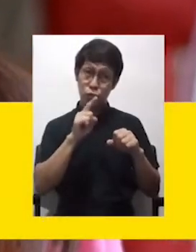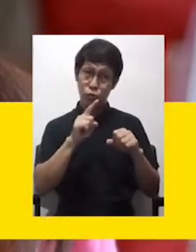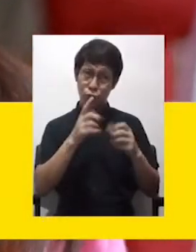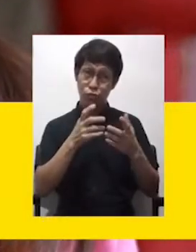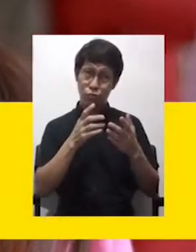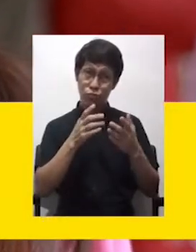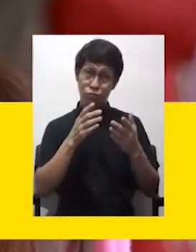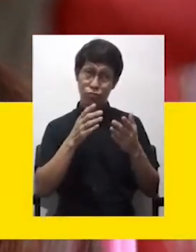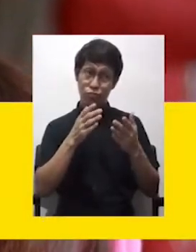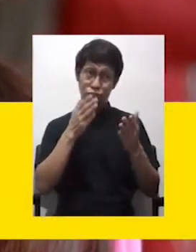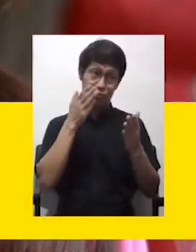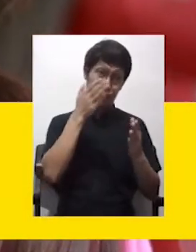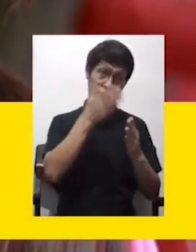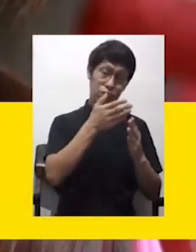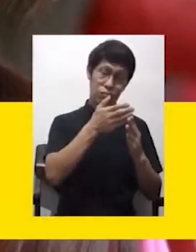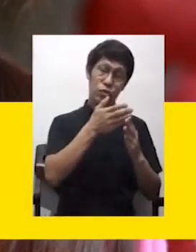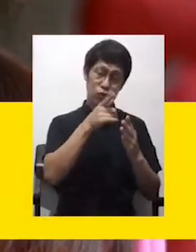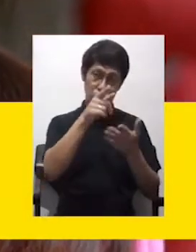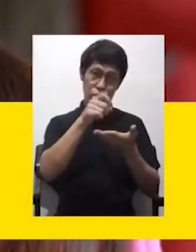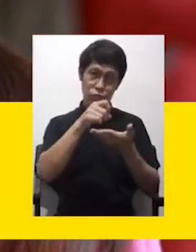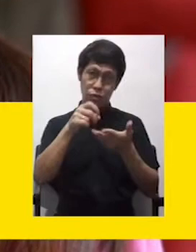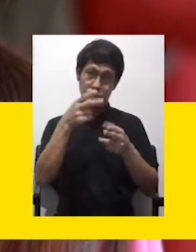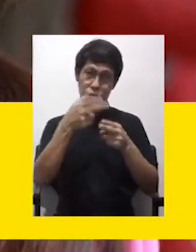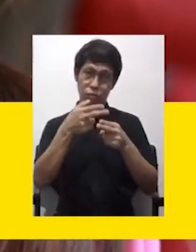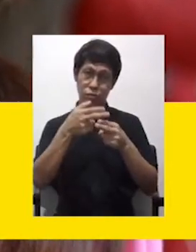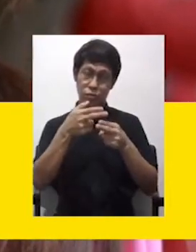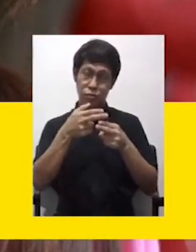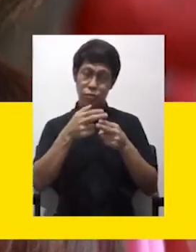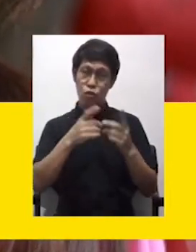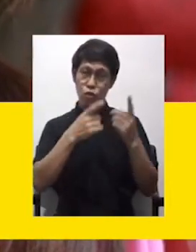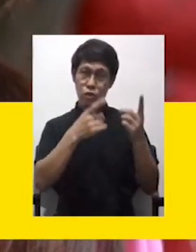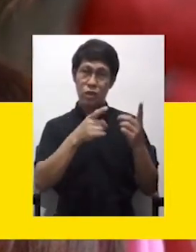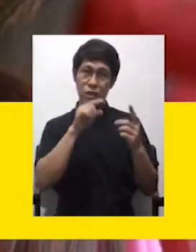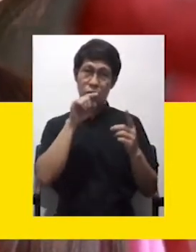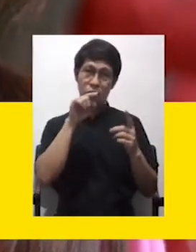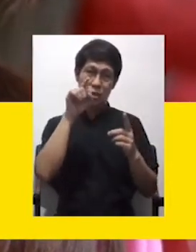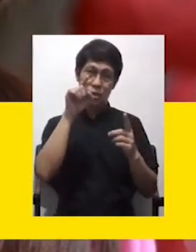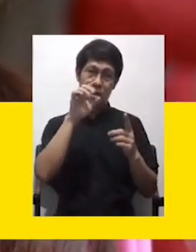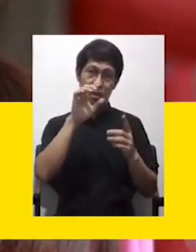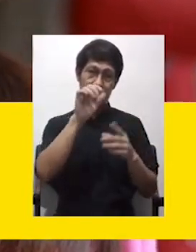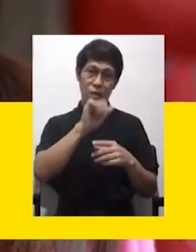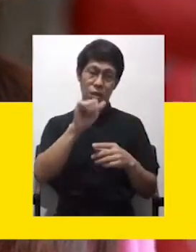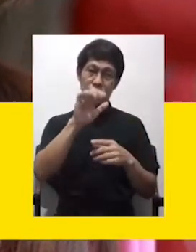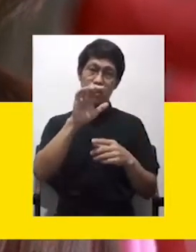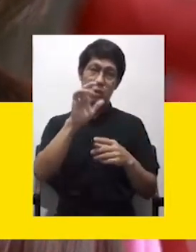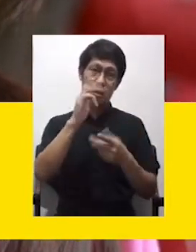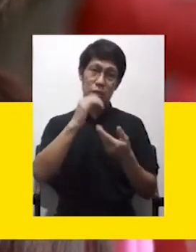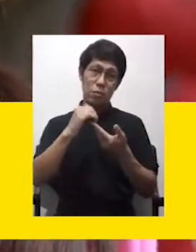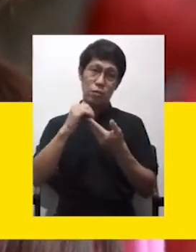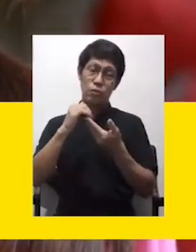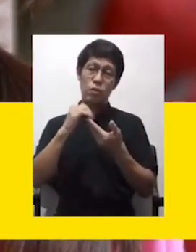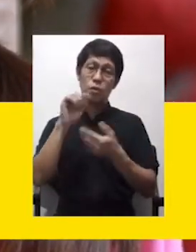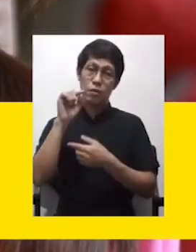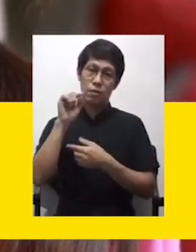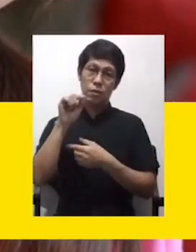para makasiguro kayo na makakarating kay Jocelyn San Juan, sulat niyo yung pangalan sa